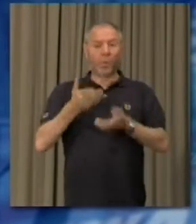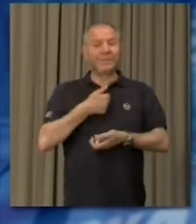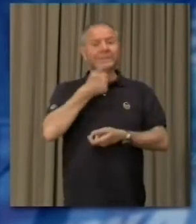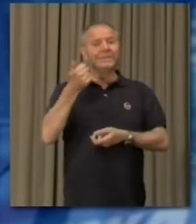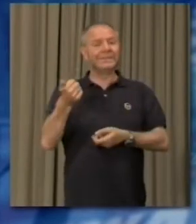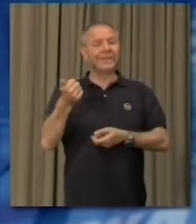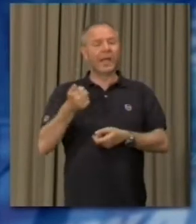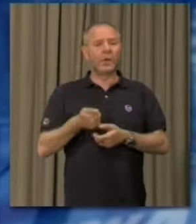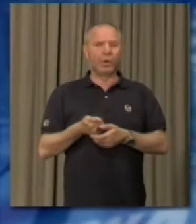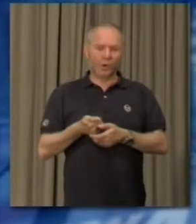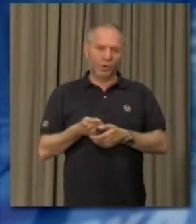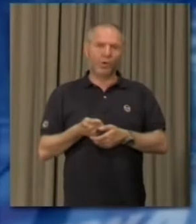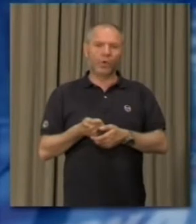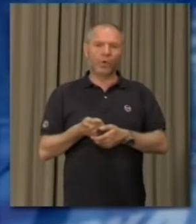fare